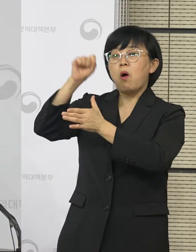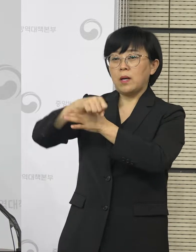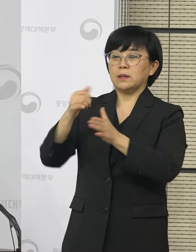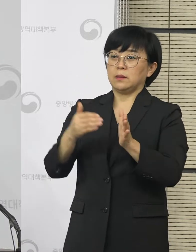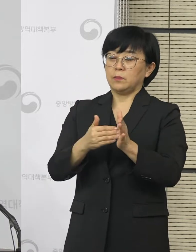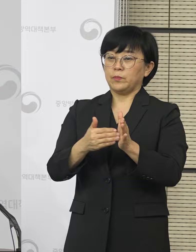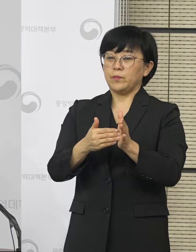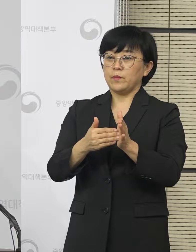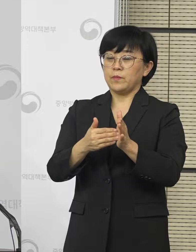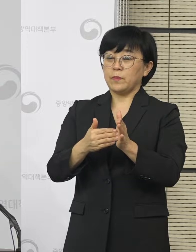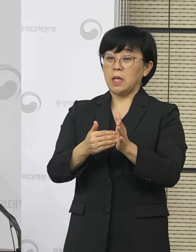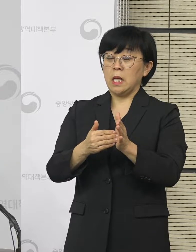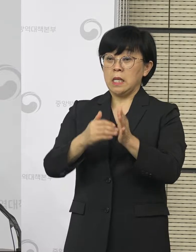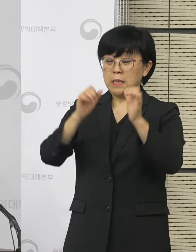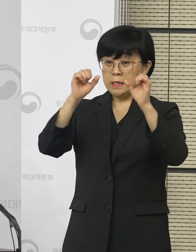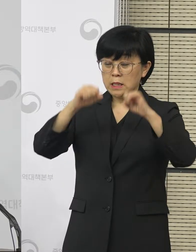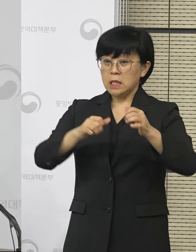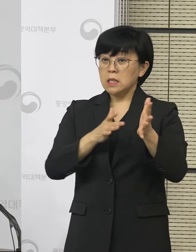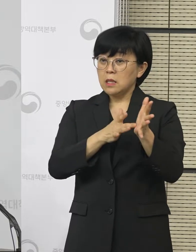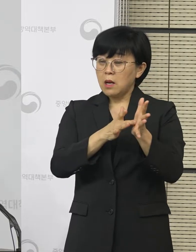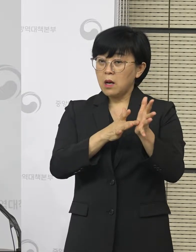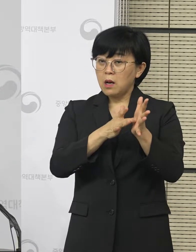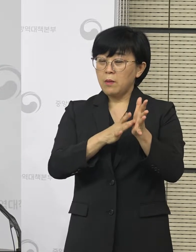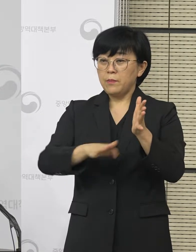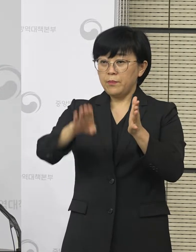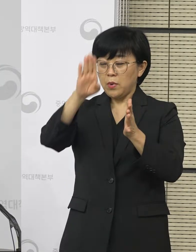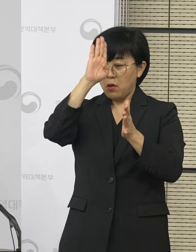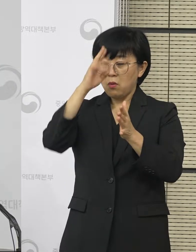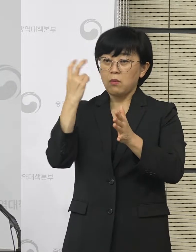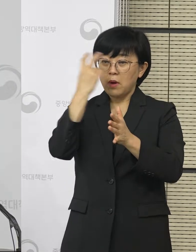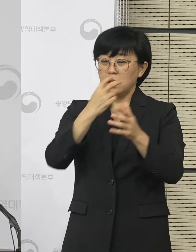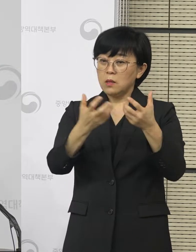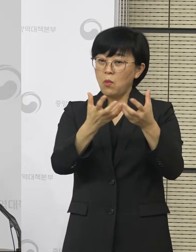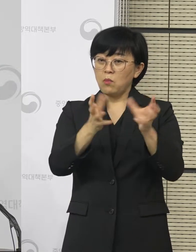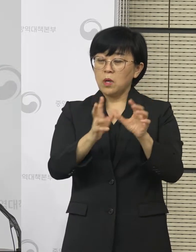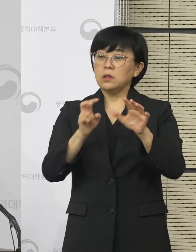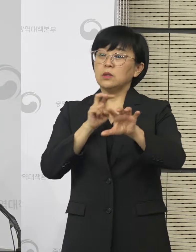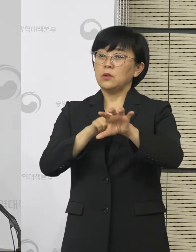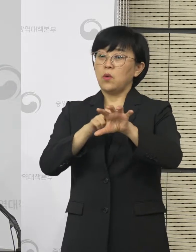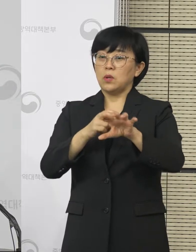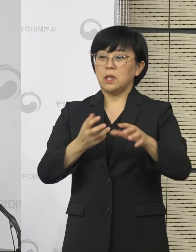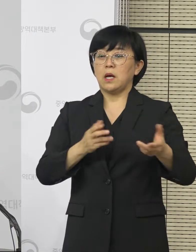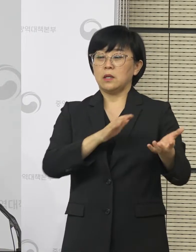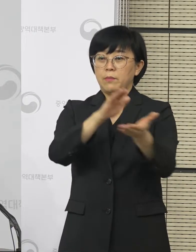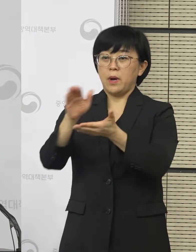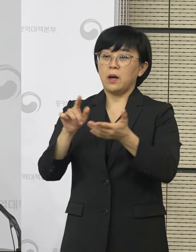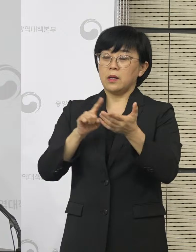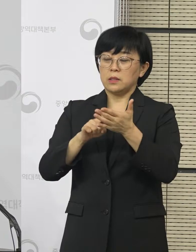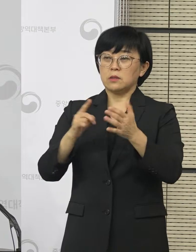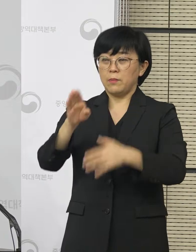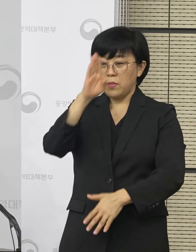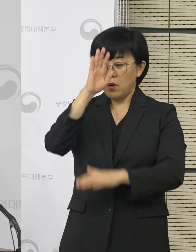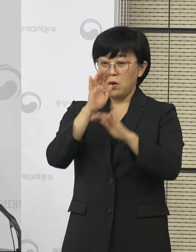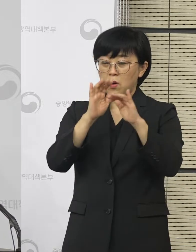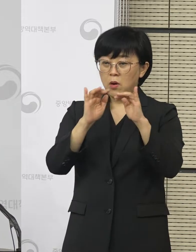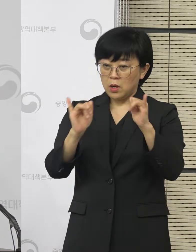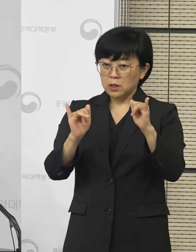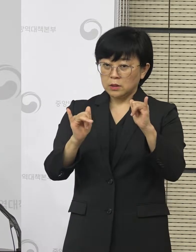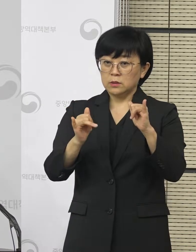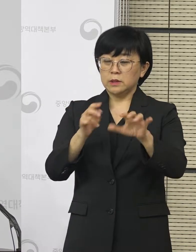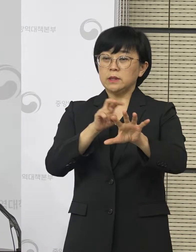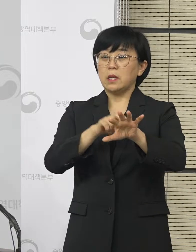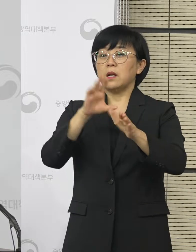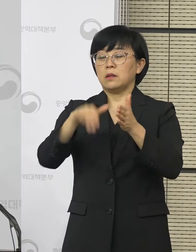긴급 사용 승인을 하였습니다. 승인 제품은 질병관리본부가 지정한 의료기관에 공급되어 환자 진단에